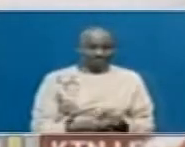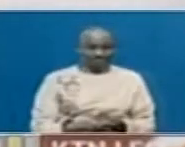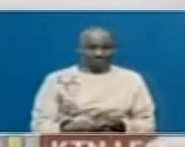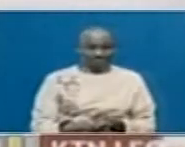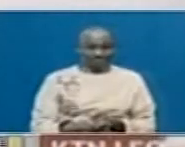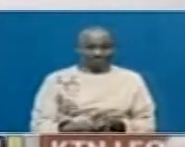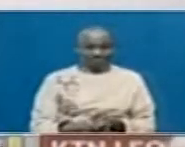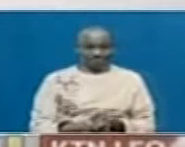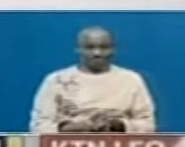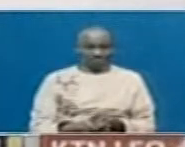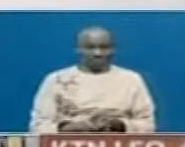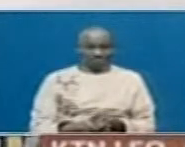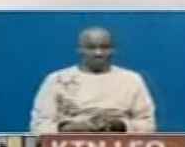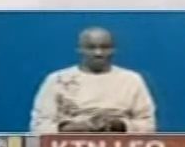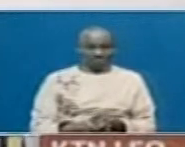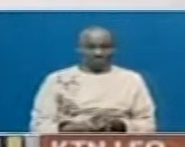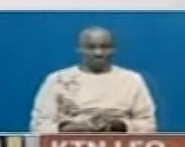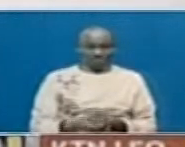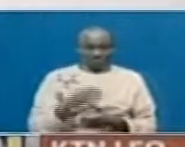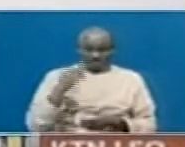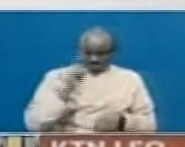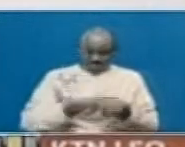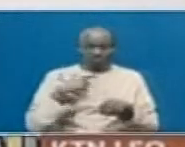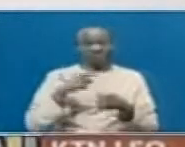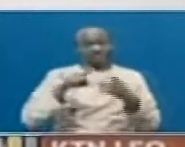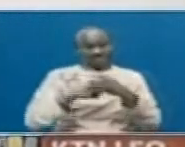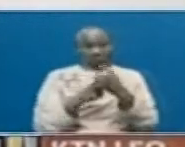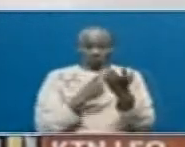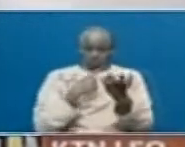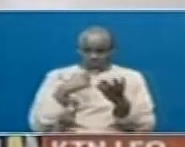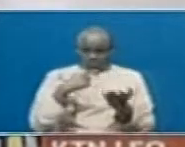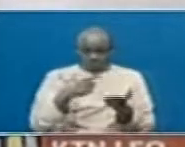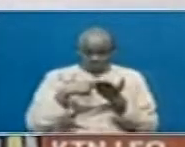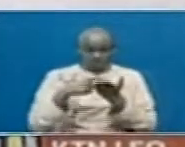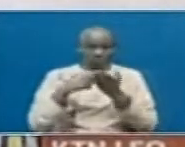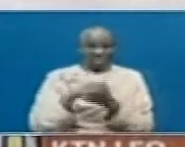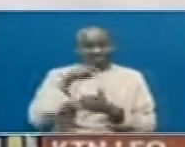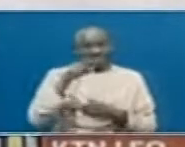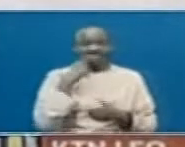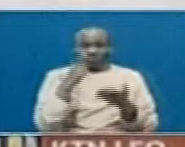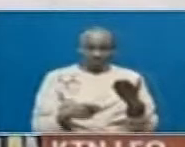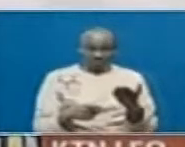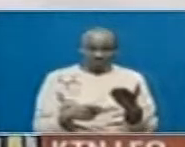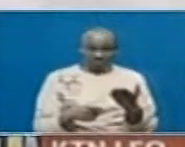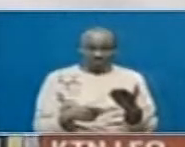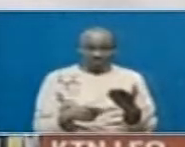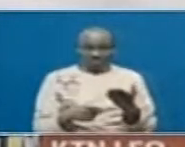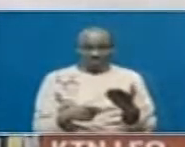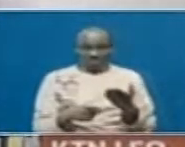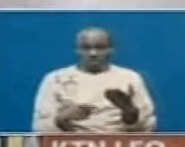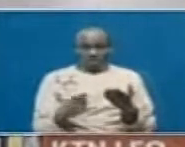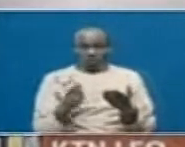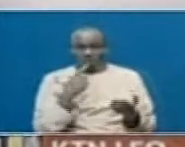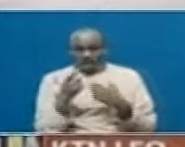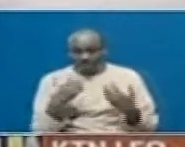Naam. Uzungumze tangu ulipoanza mpaka sasa hivi mahala umefikia. Naam. Mmegusia mambo ya